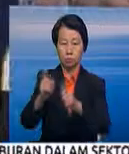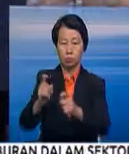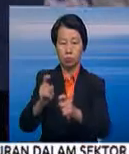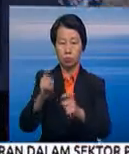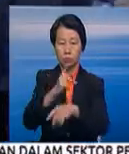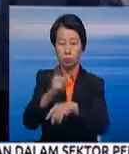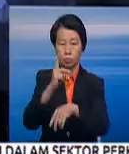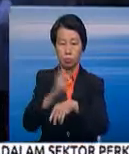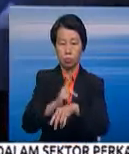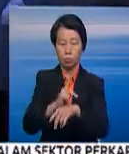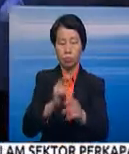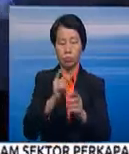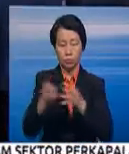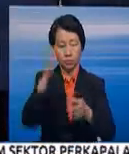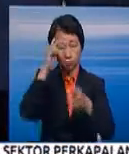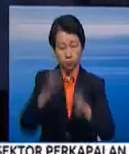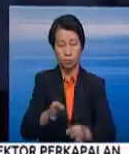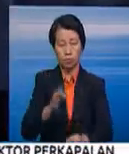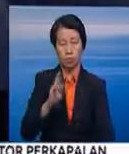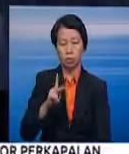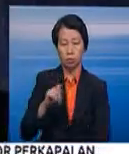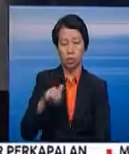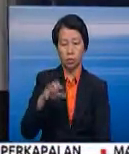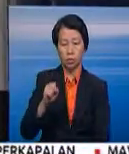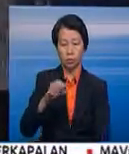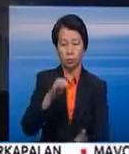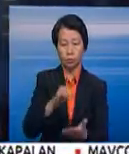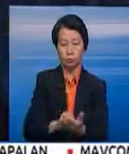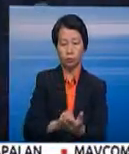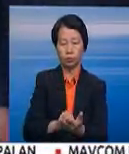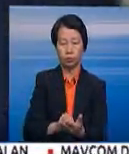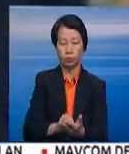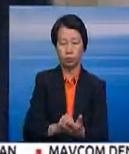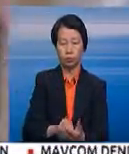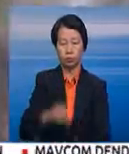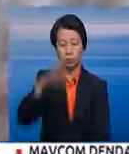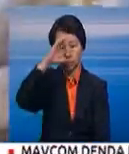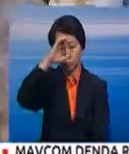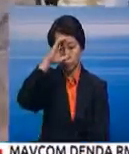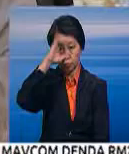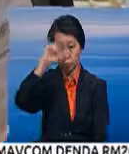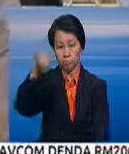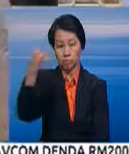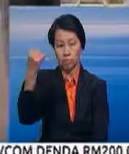dikendalikan oleh Kementerian Belia dan Sukan di Shaftesbury, Austria, Cyberjaya.